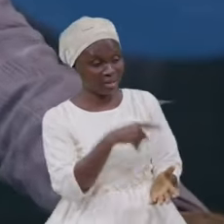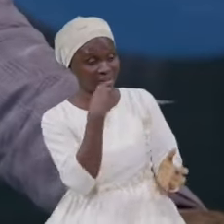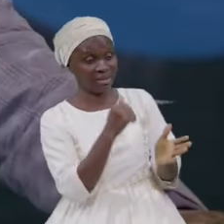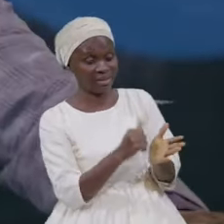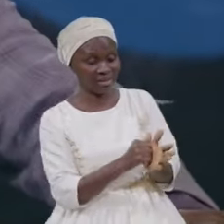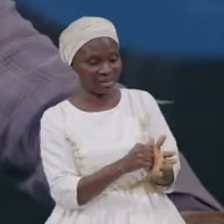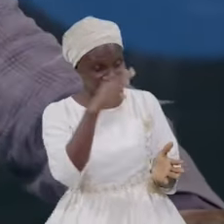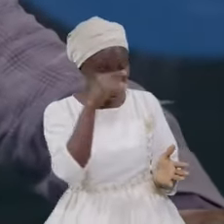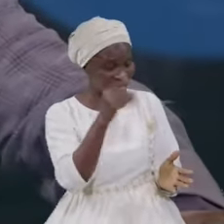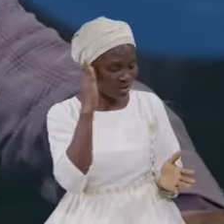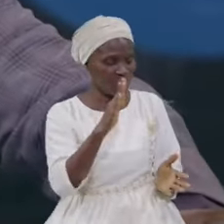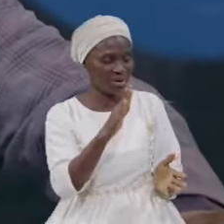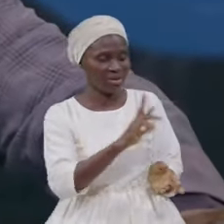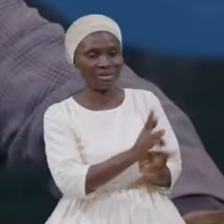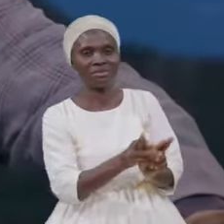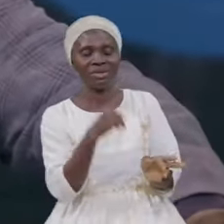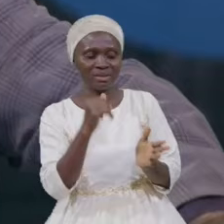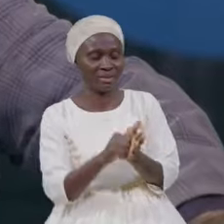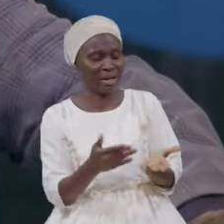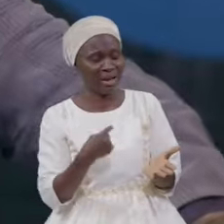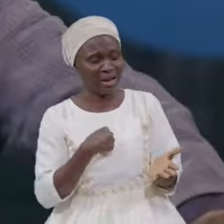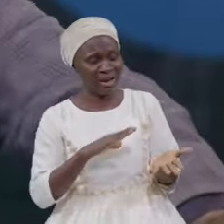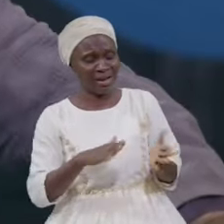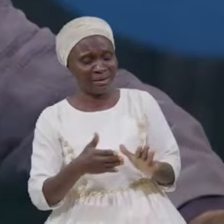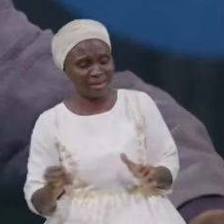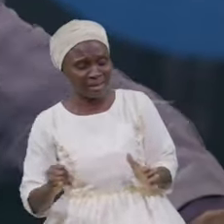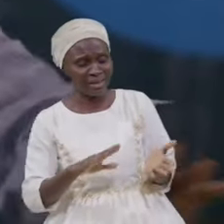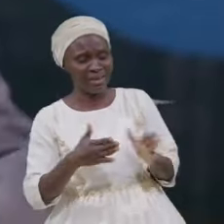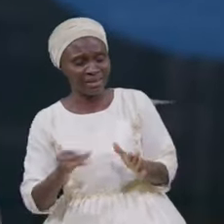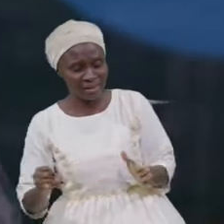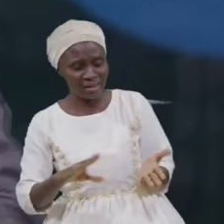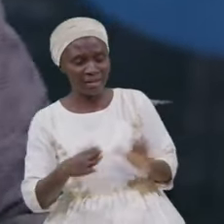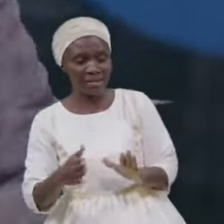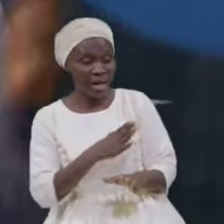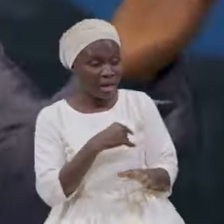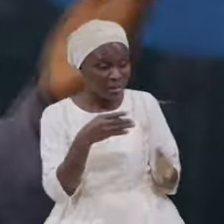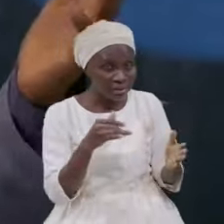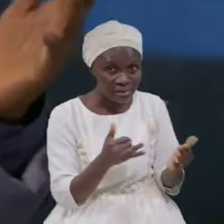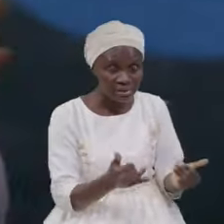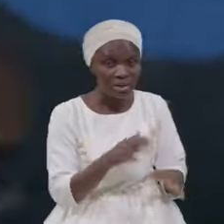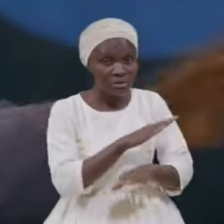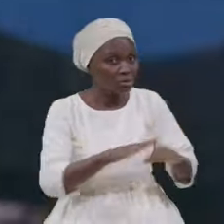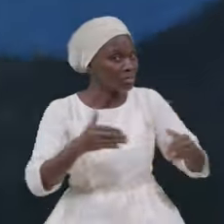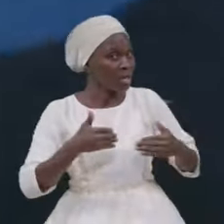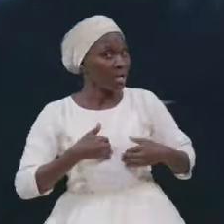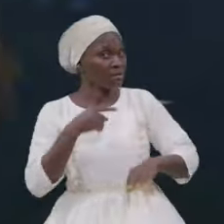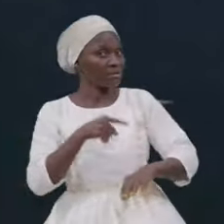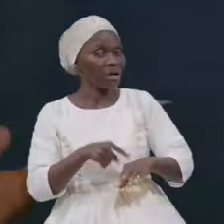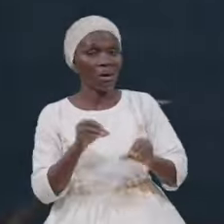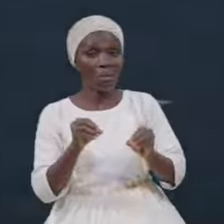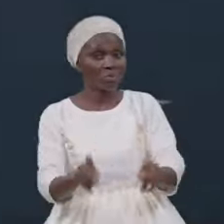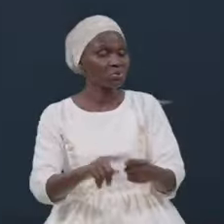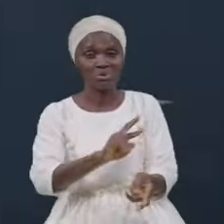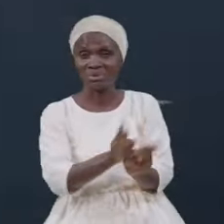je meurs. Et il n'a pas la chance de se repentir. Quand il a dit qu'il va se repentir, soudainement, quelque